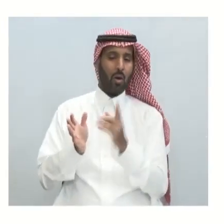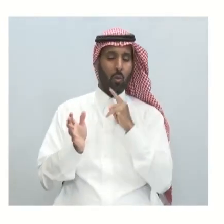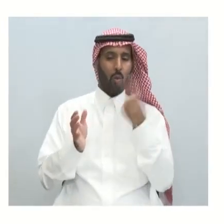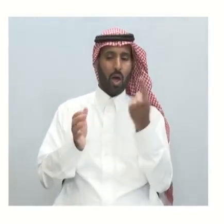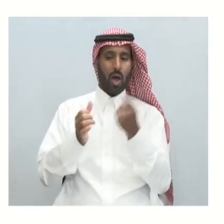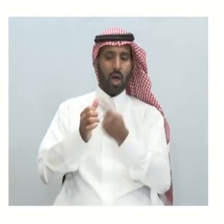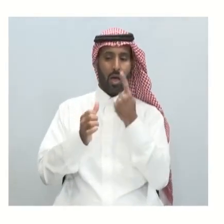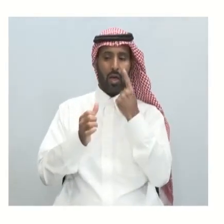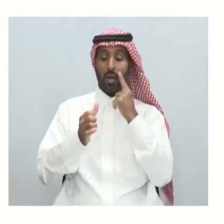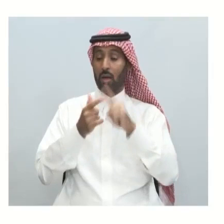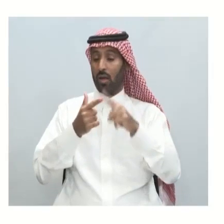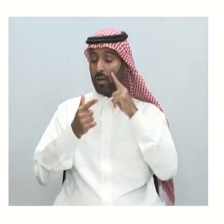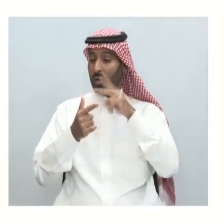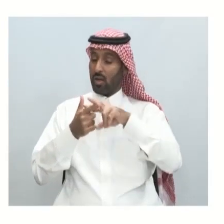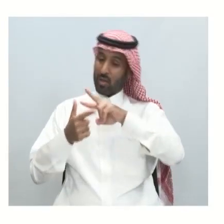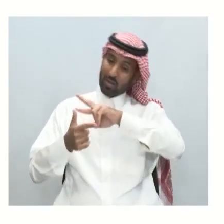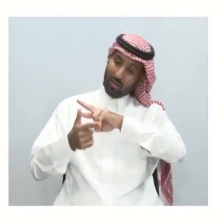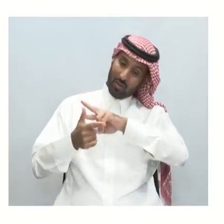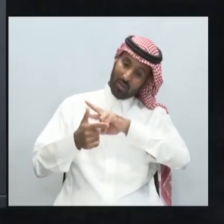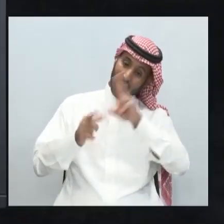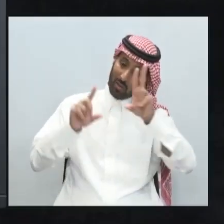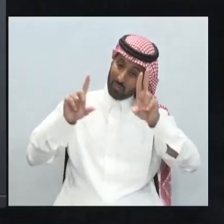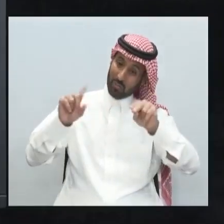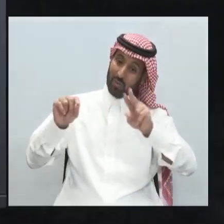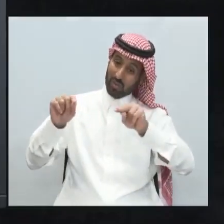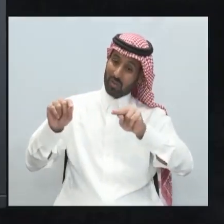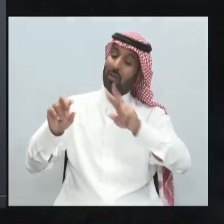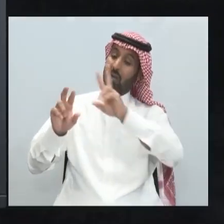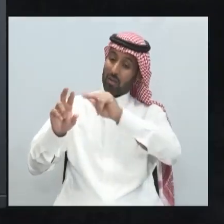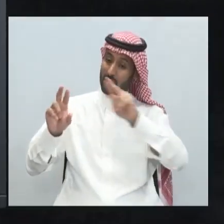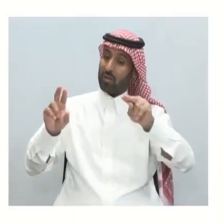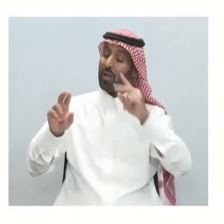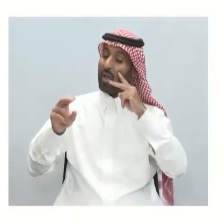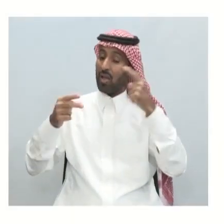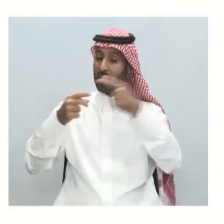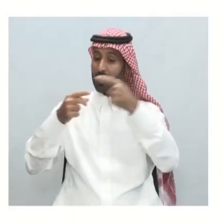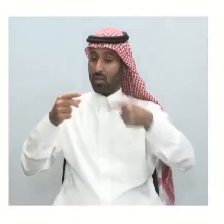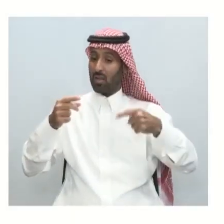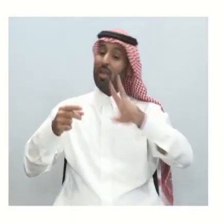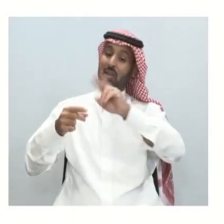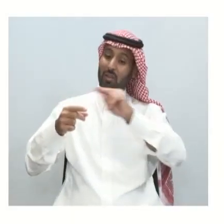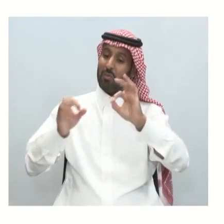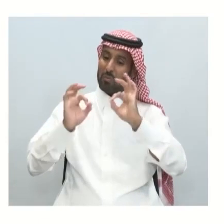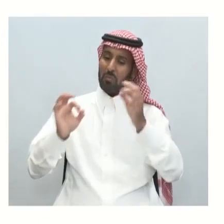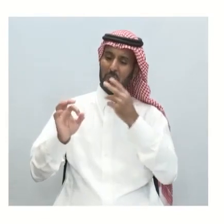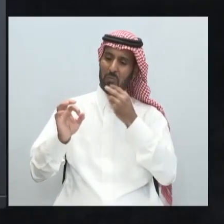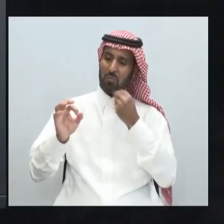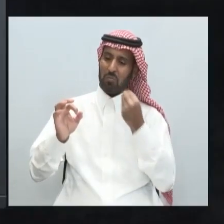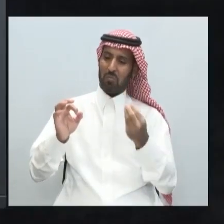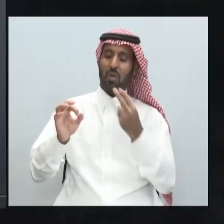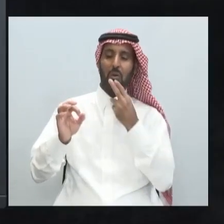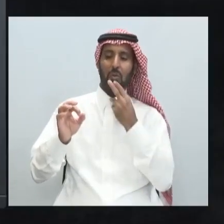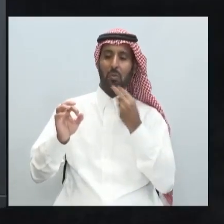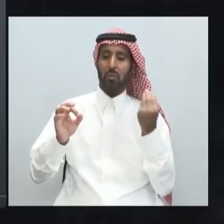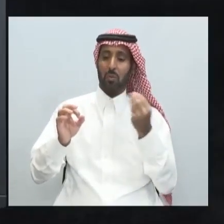اولا الرابطه التساهميه غير القطبيه او اسميها كذلك التساهميه النقيه النقيه لا